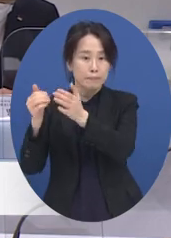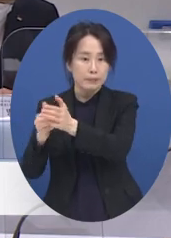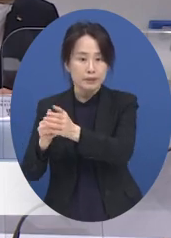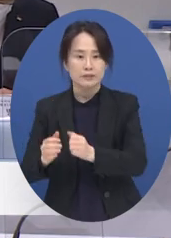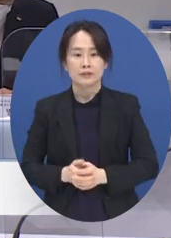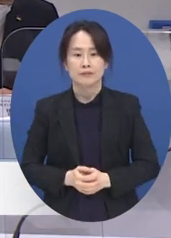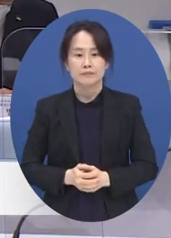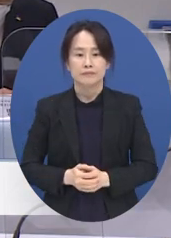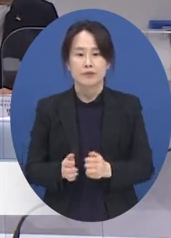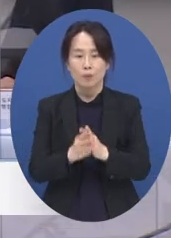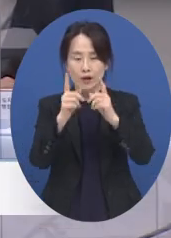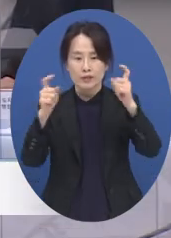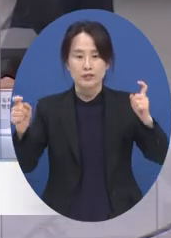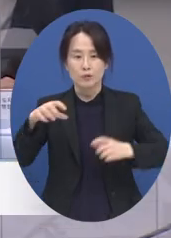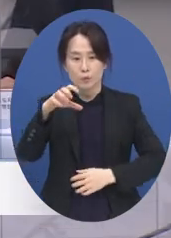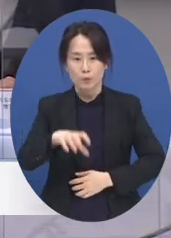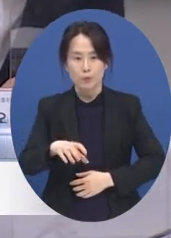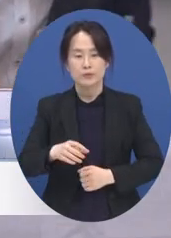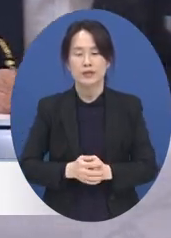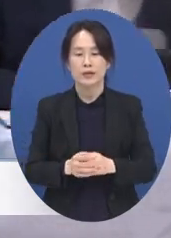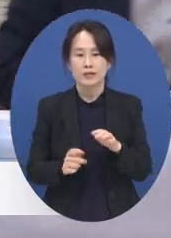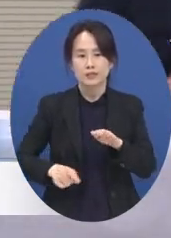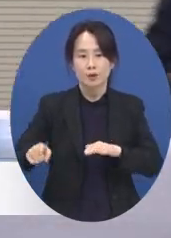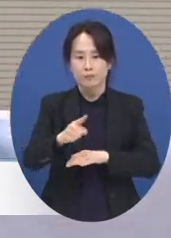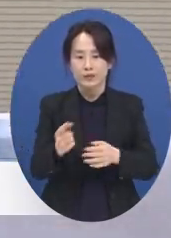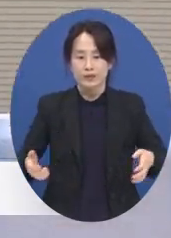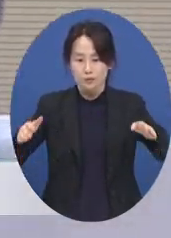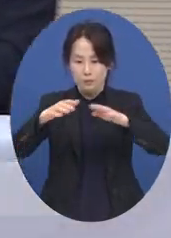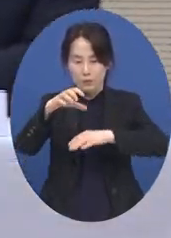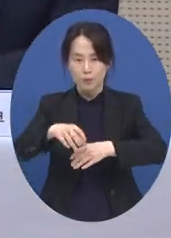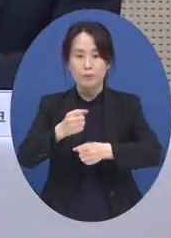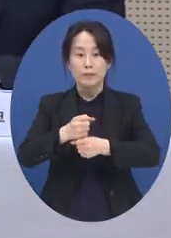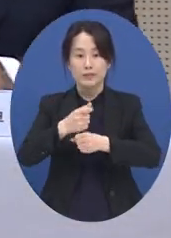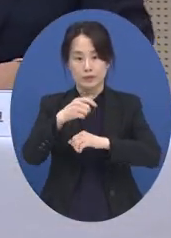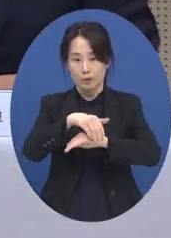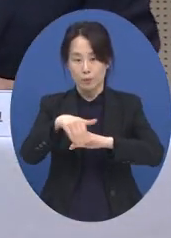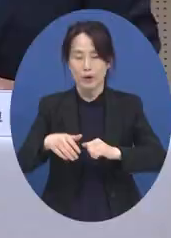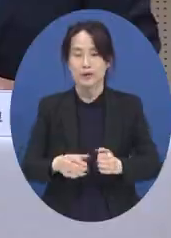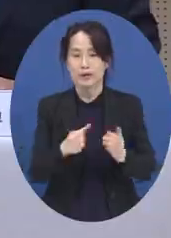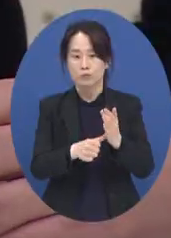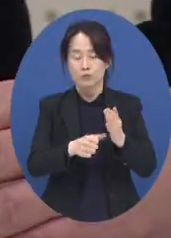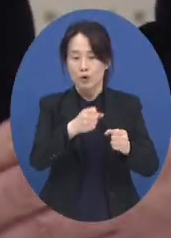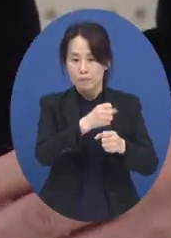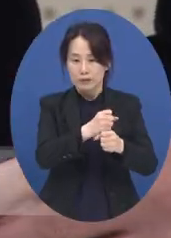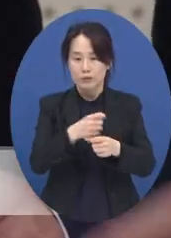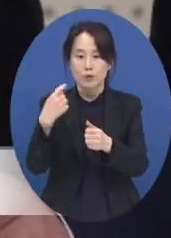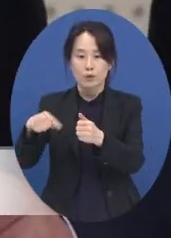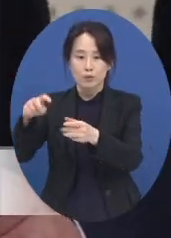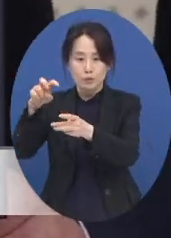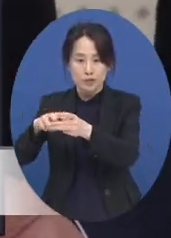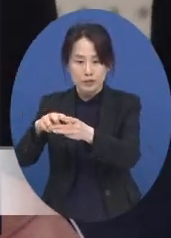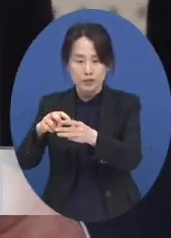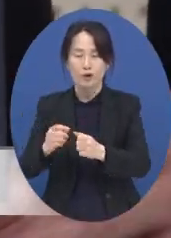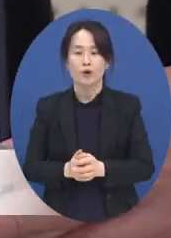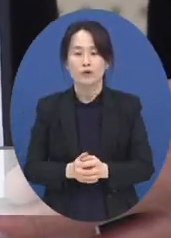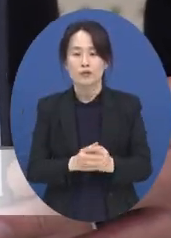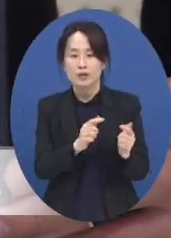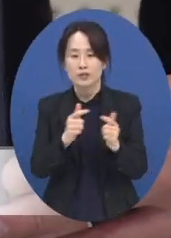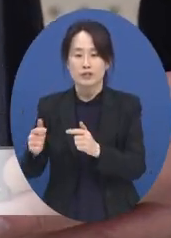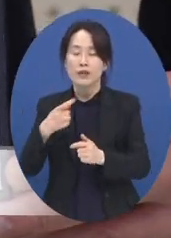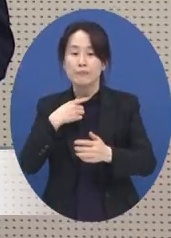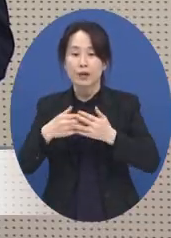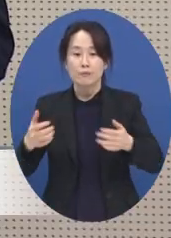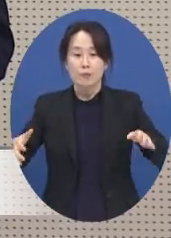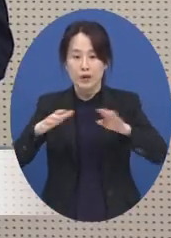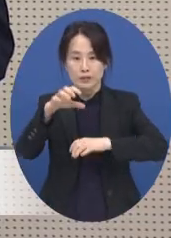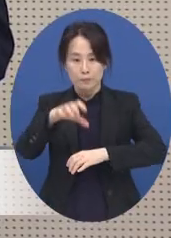화성 동탄에 첨단 극자외선 클러스터를 조성합니다. 부품 재제조 시설과 교육센터, 체험관 등이 한데 모인 클러스터